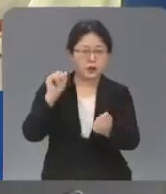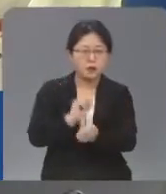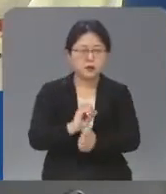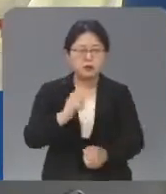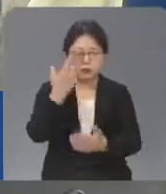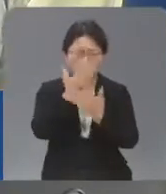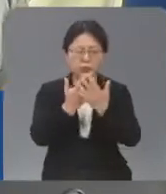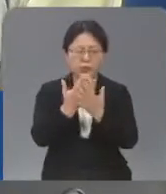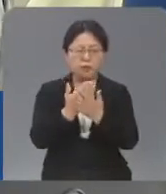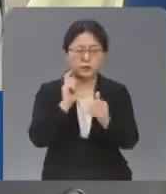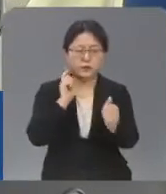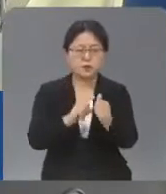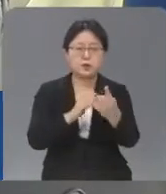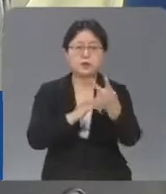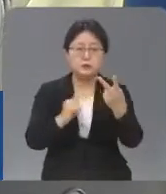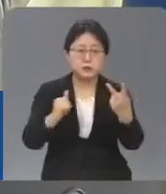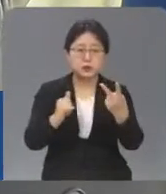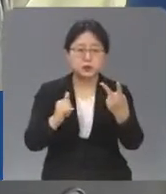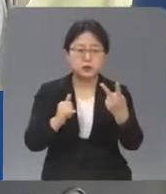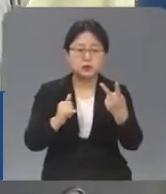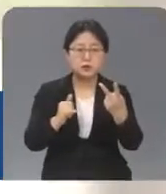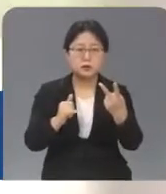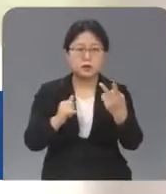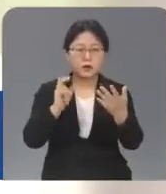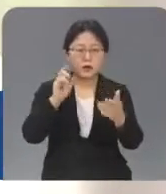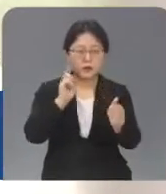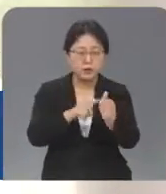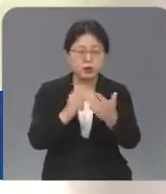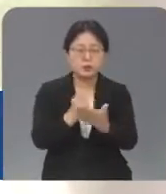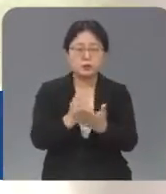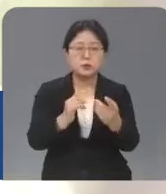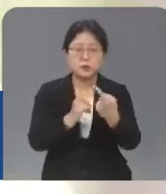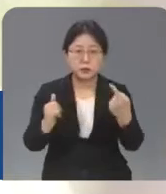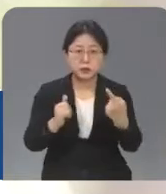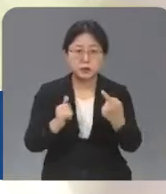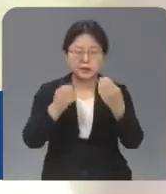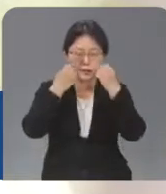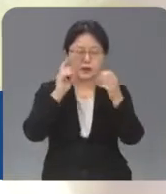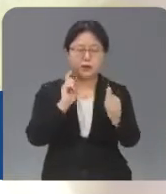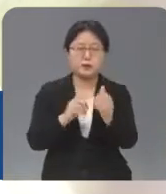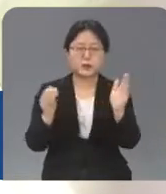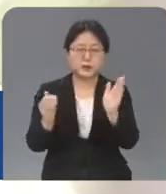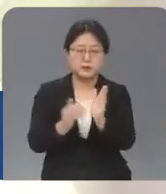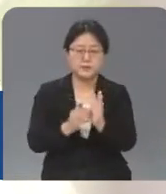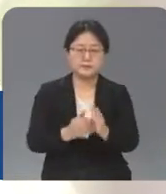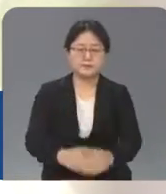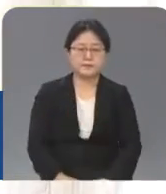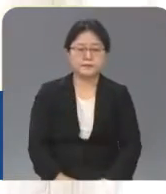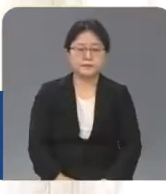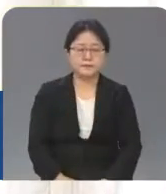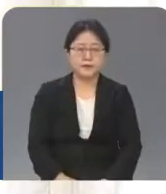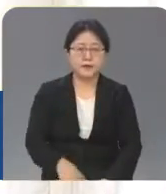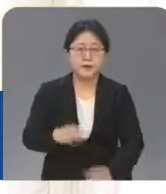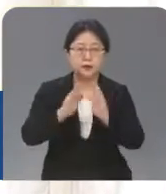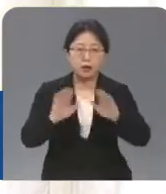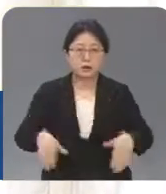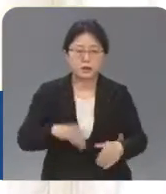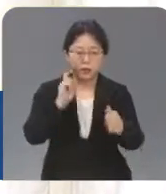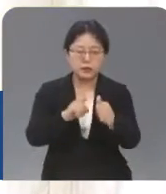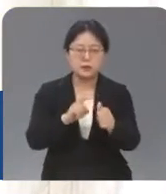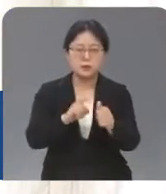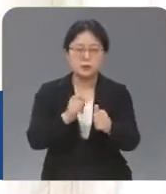어제 하루 광주에서 4명, 전남에서 2명이 코로나19에 신규 확진됐습니다. 광주에서는 경기 의정부 확진자 접촉자